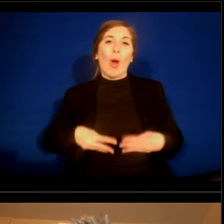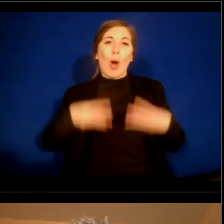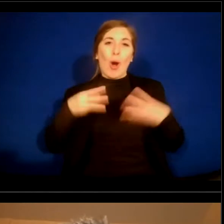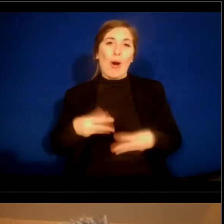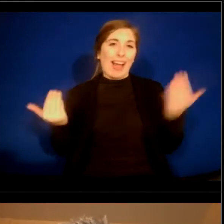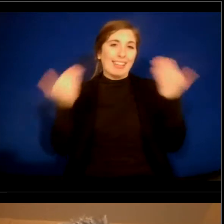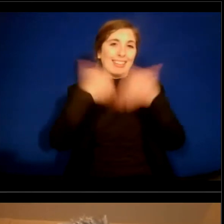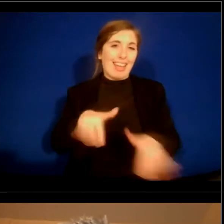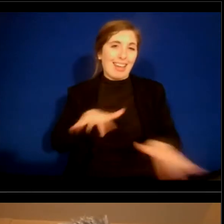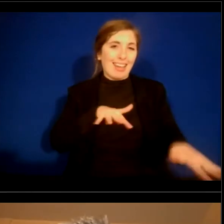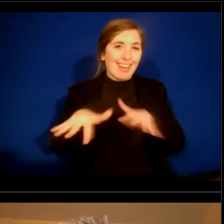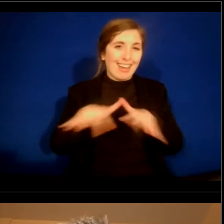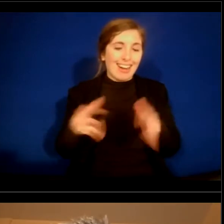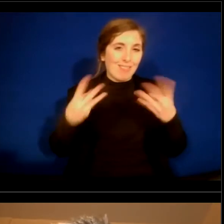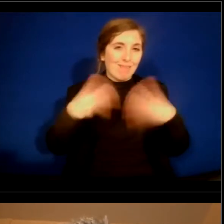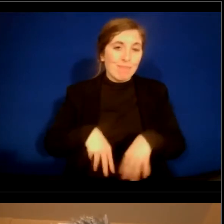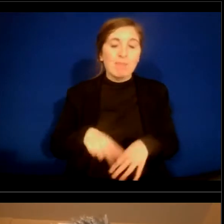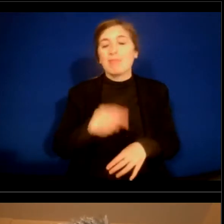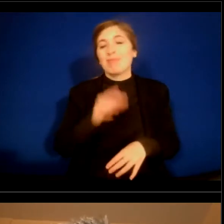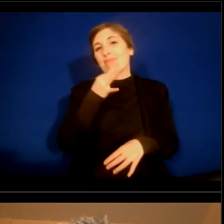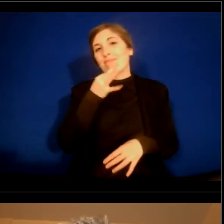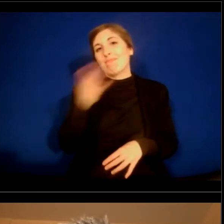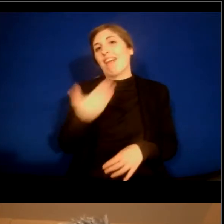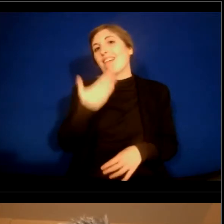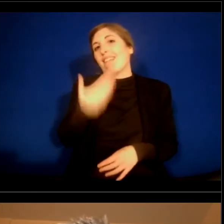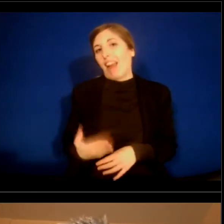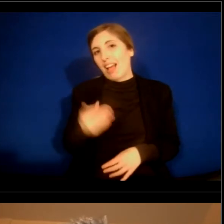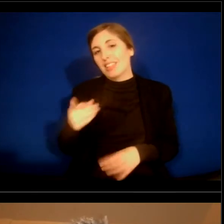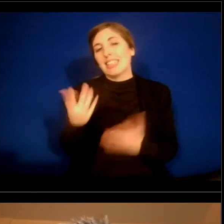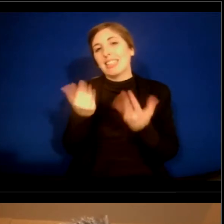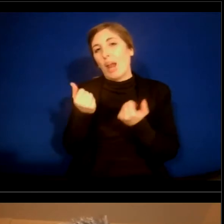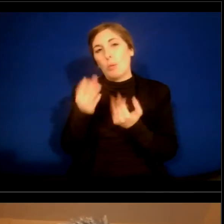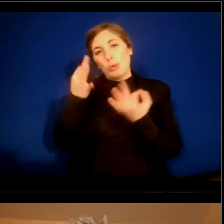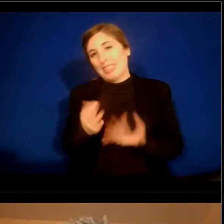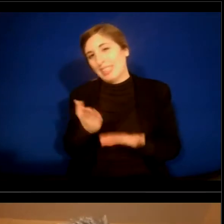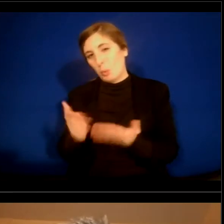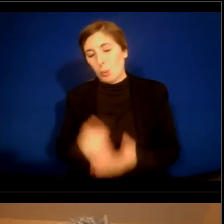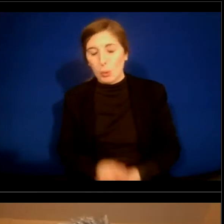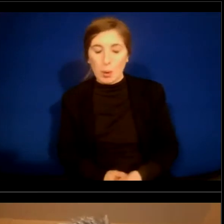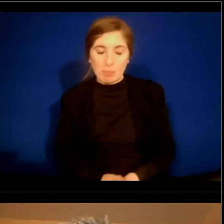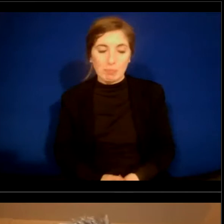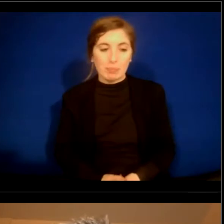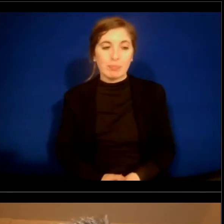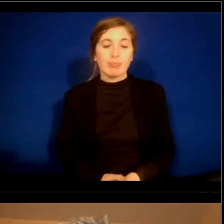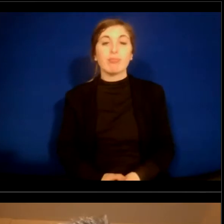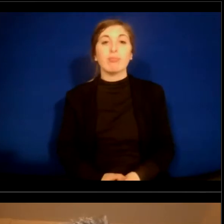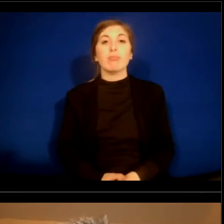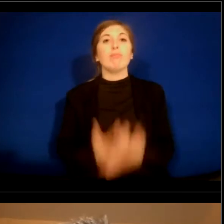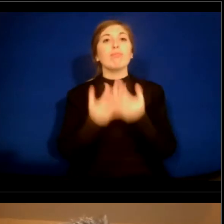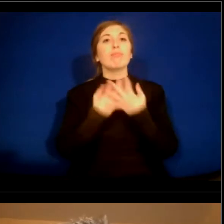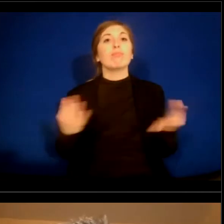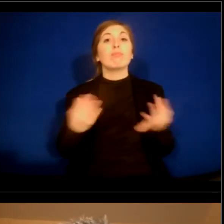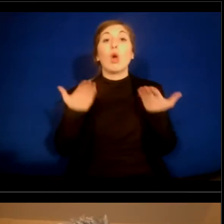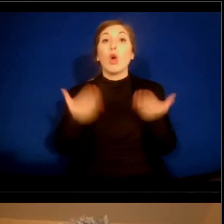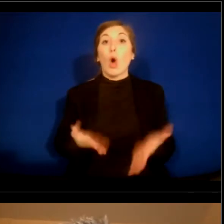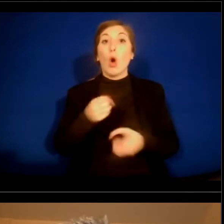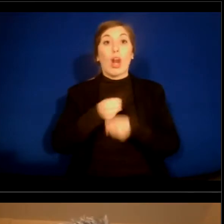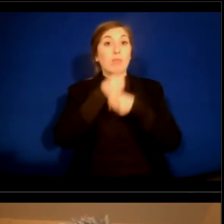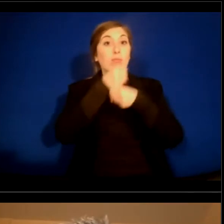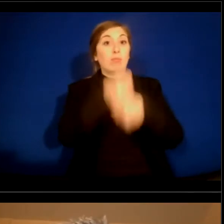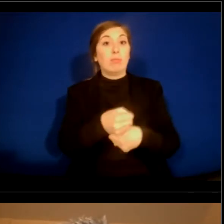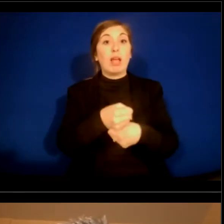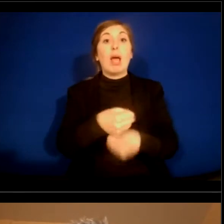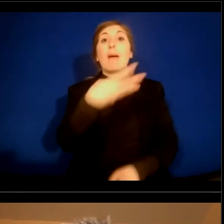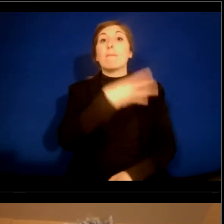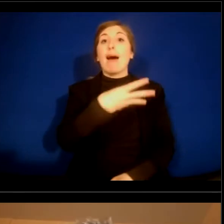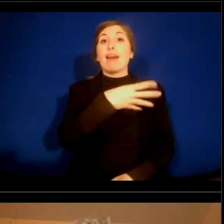un ringraziamento e un saluto va sicuramente a lei. Do la parola adesso a Maria Silvana